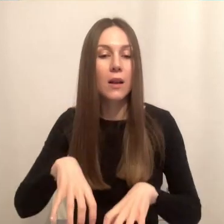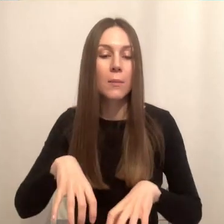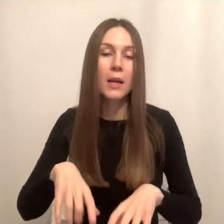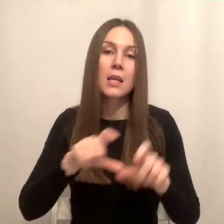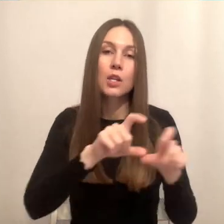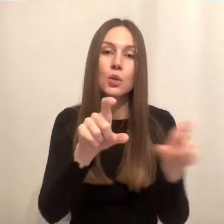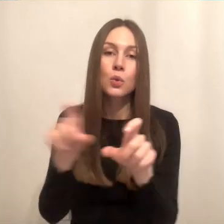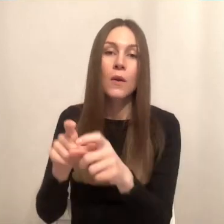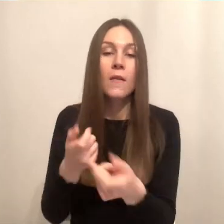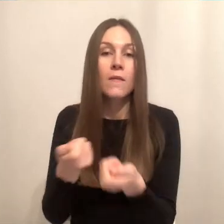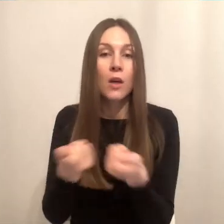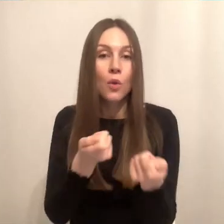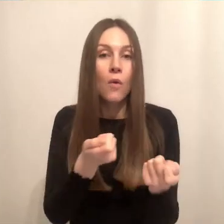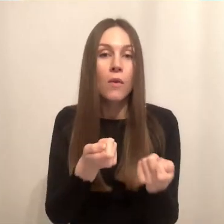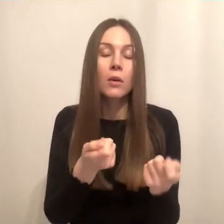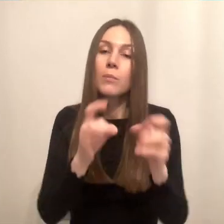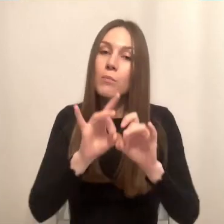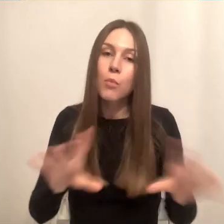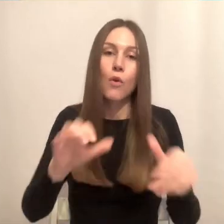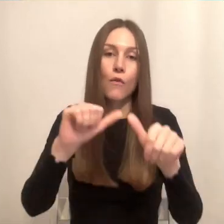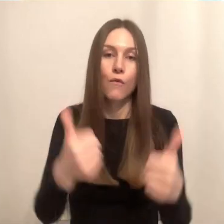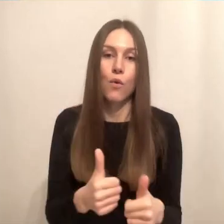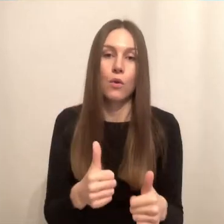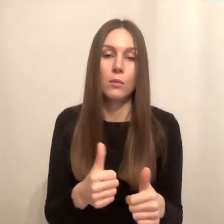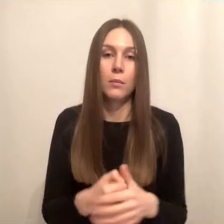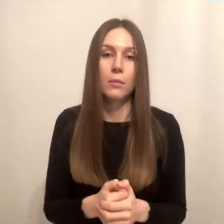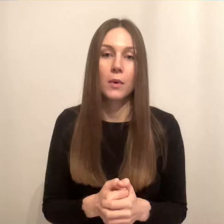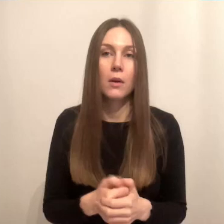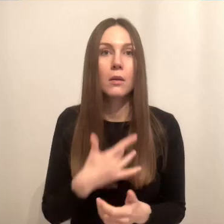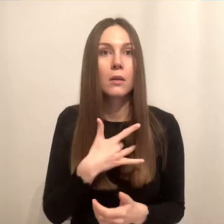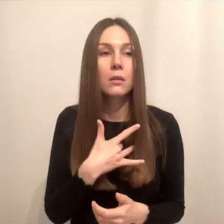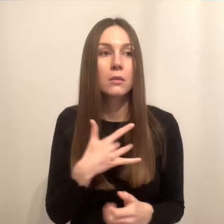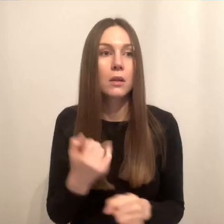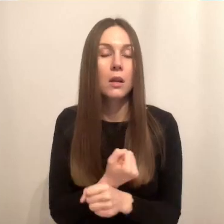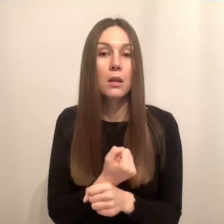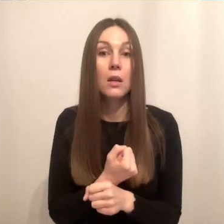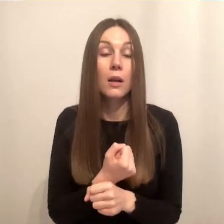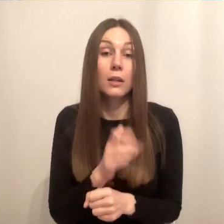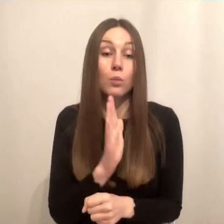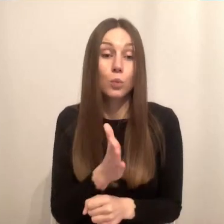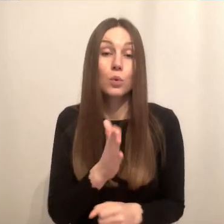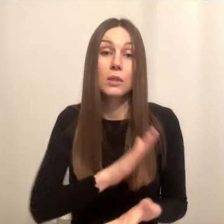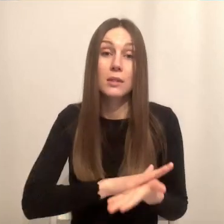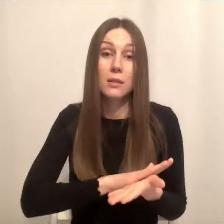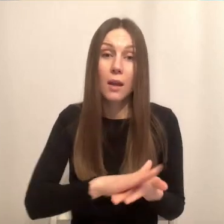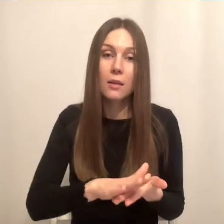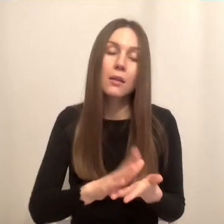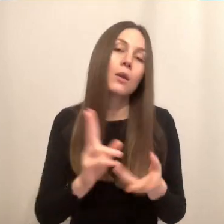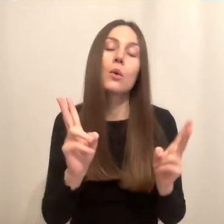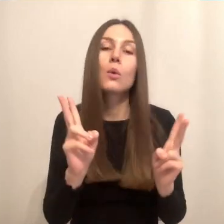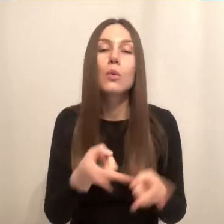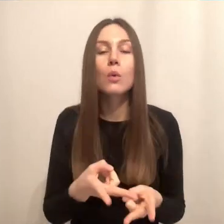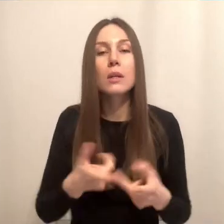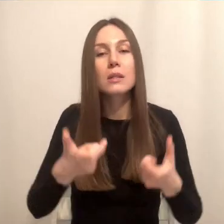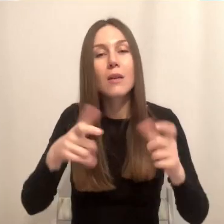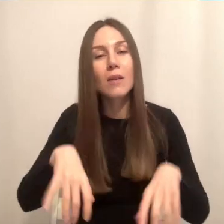turėtų būti organizuojama kitaip. Galbūt reikėtų, kad būtų jinai vyktų skaidriai, reikėtų įtraukti ir savivaldybės